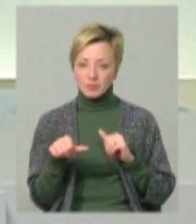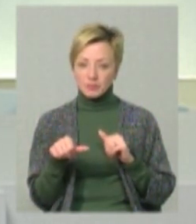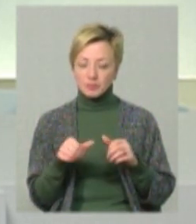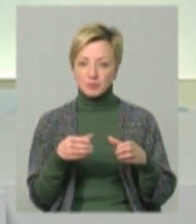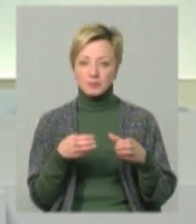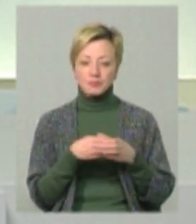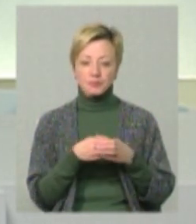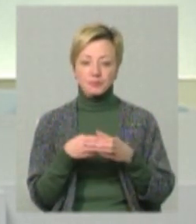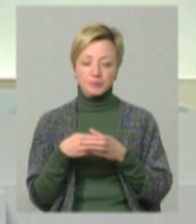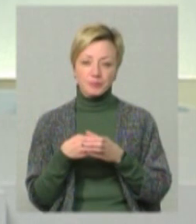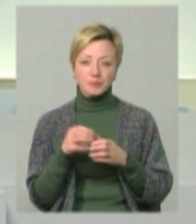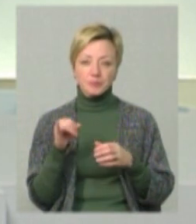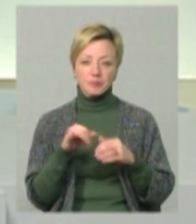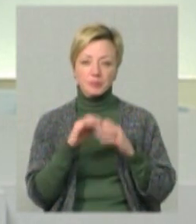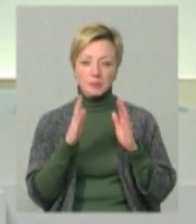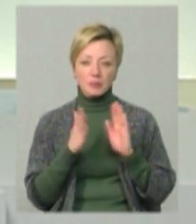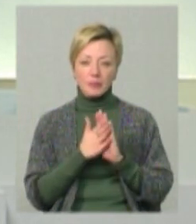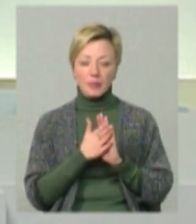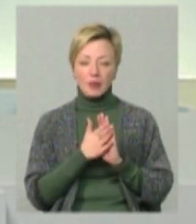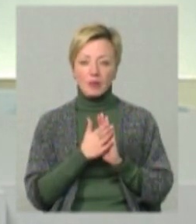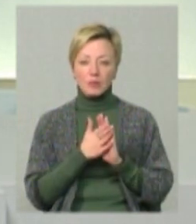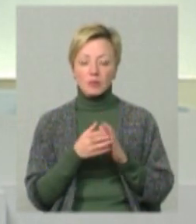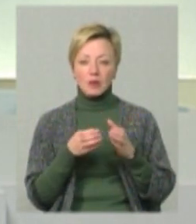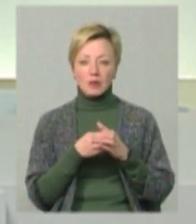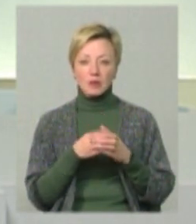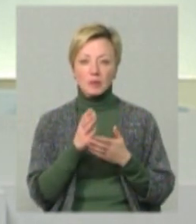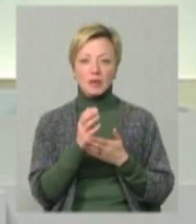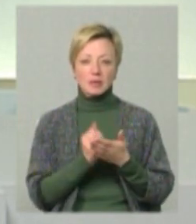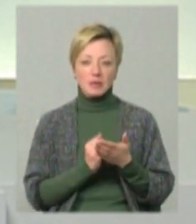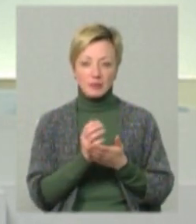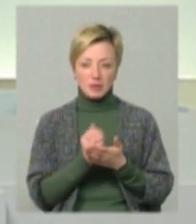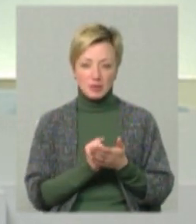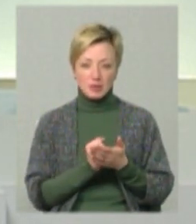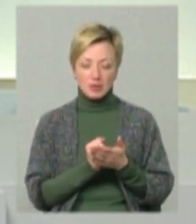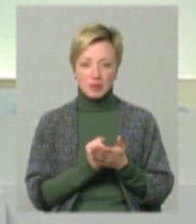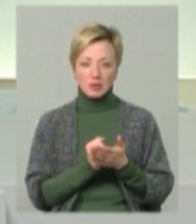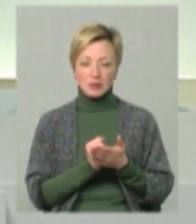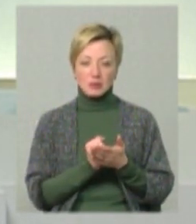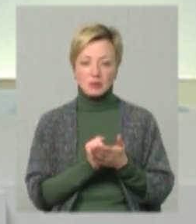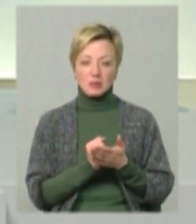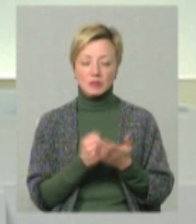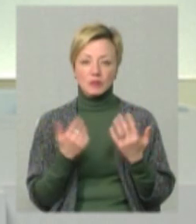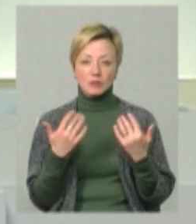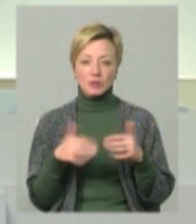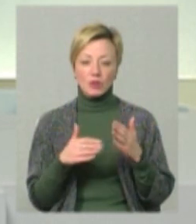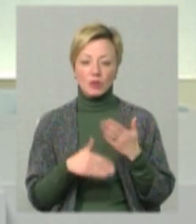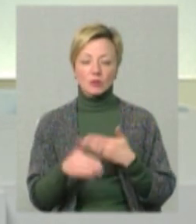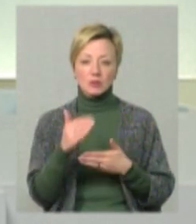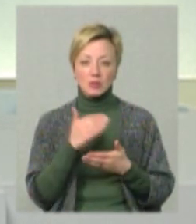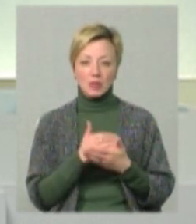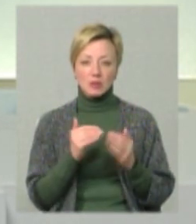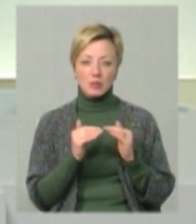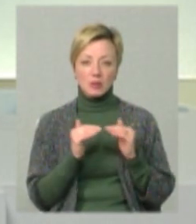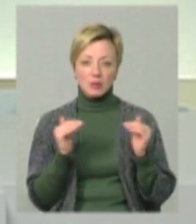формуються батальйони і в цілому бригада, потім резервісти. І вже